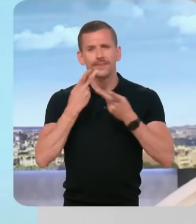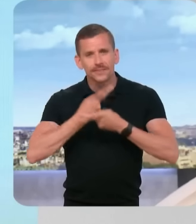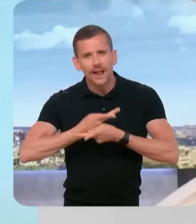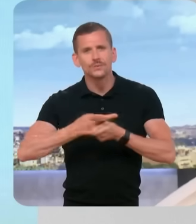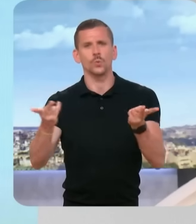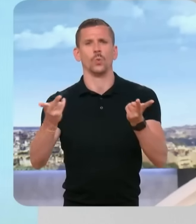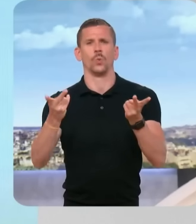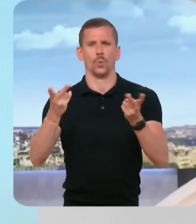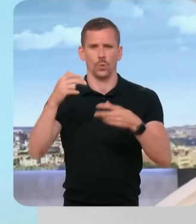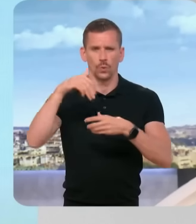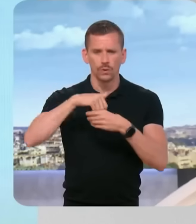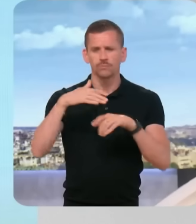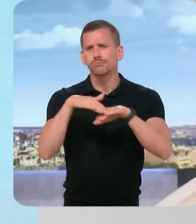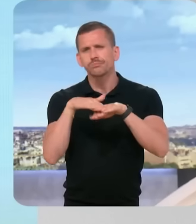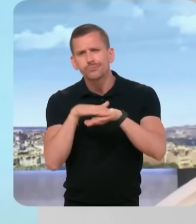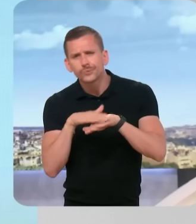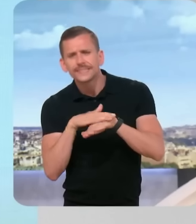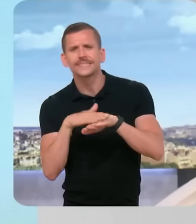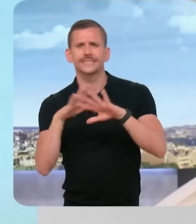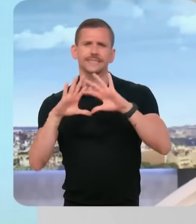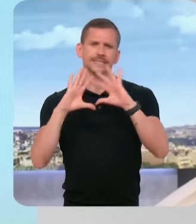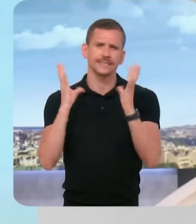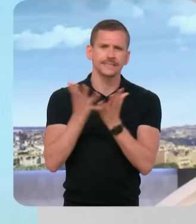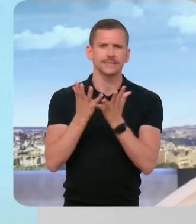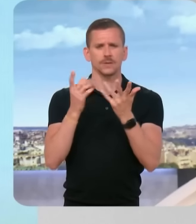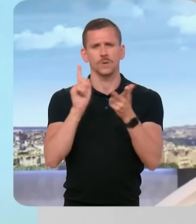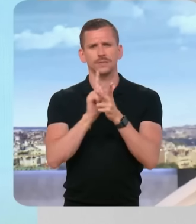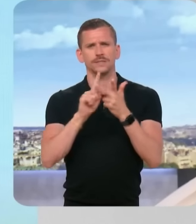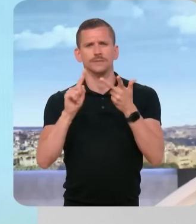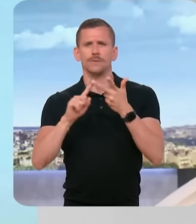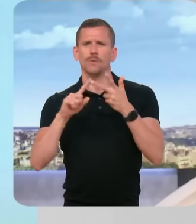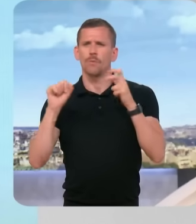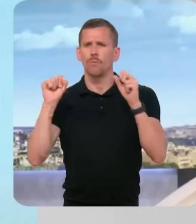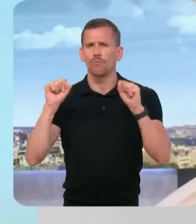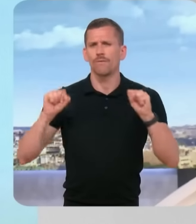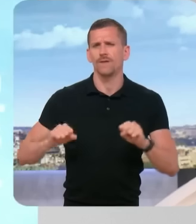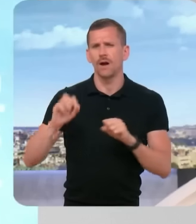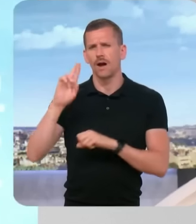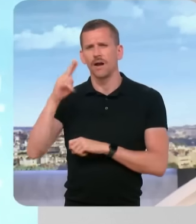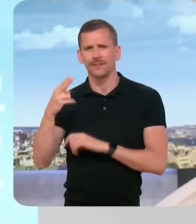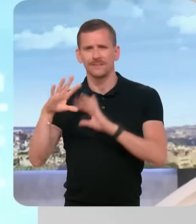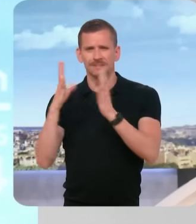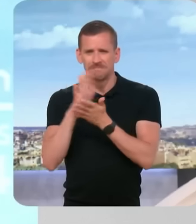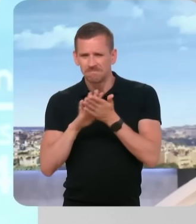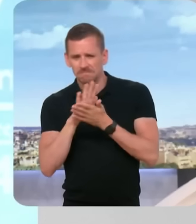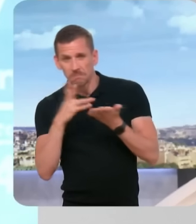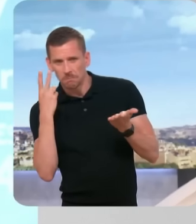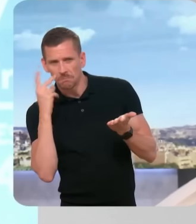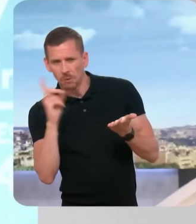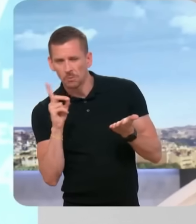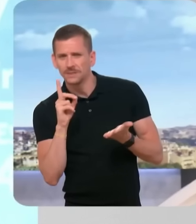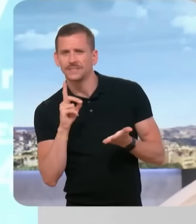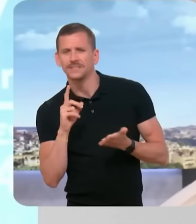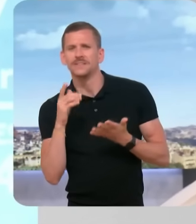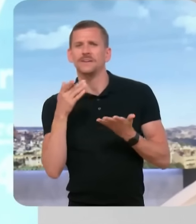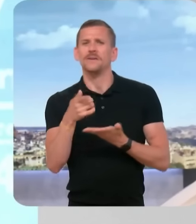la politique qui avait été suivie jusqu'à présent, et ce que pourrait être le Rassemblement national. Vous n'avez pas bien entendu, je ne les mets pas, je dis qu'Emmanuel Macron, par sa politique, il